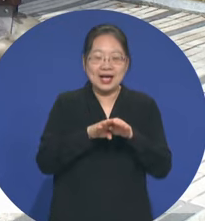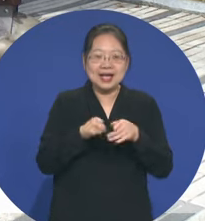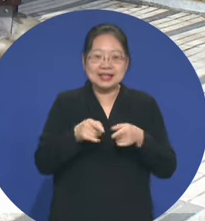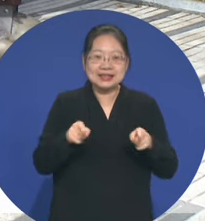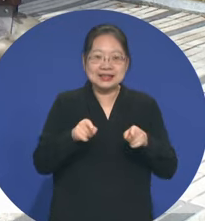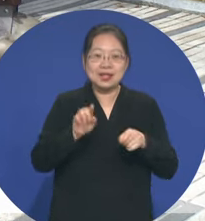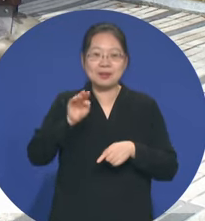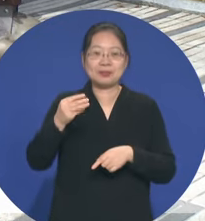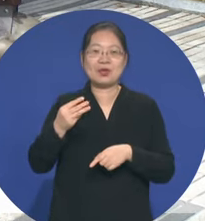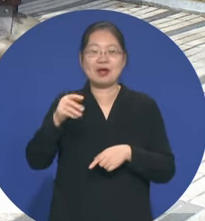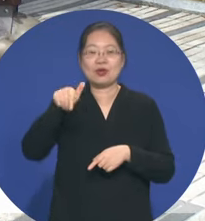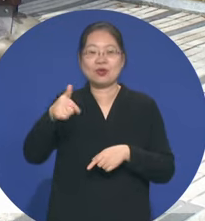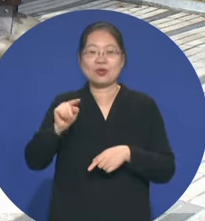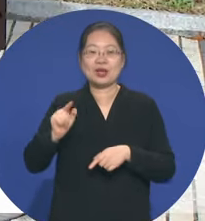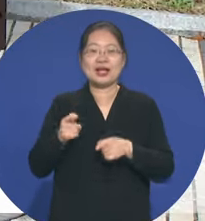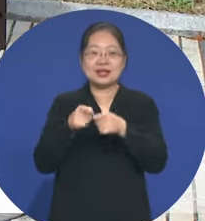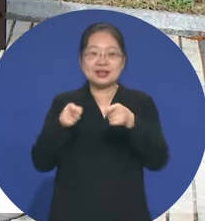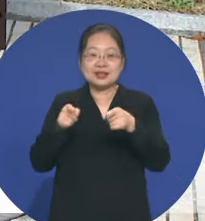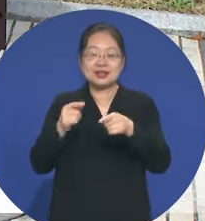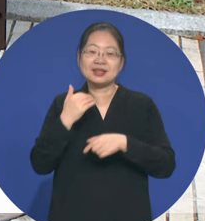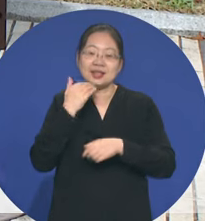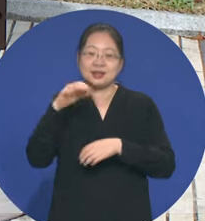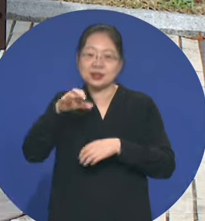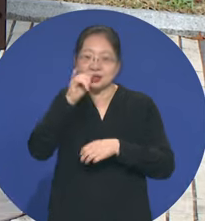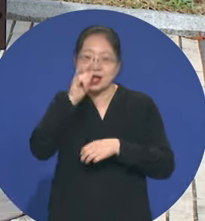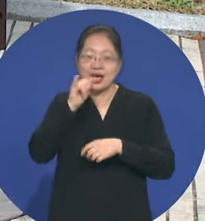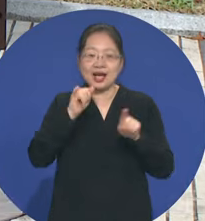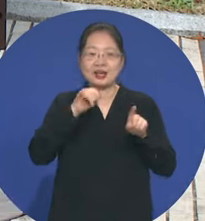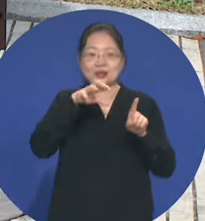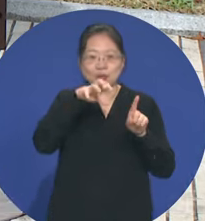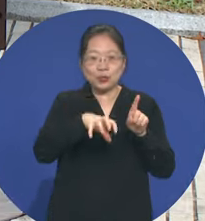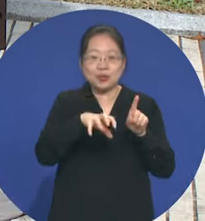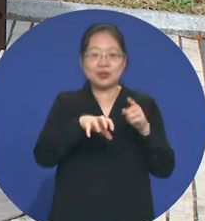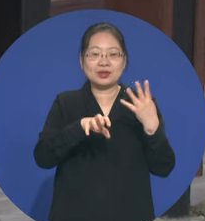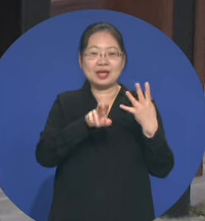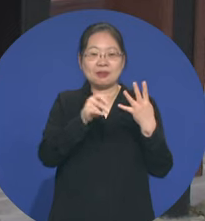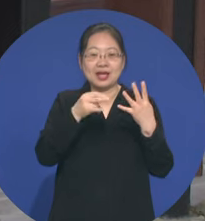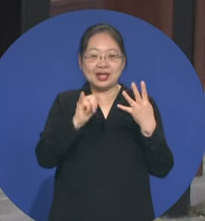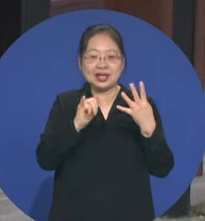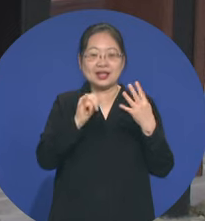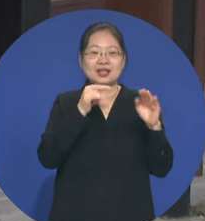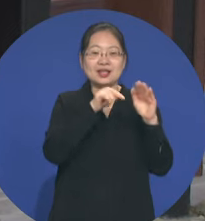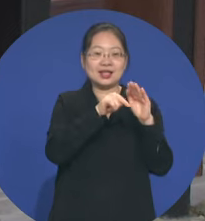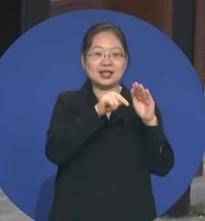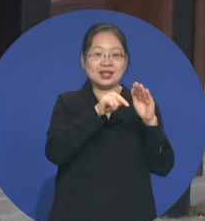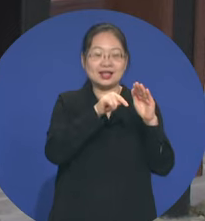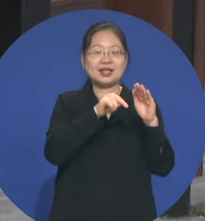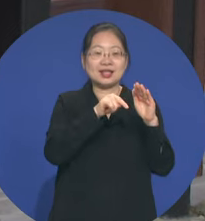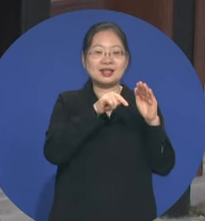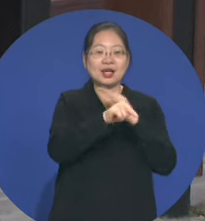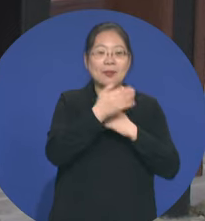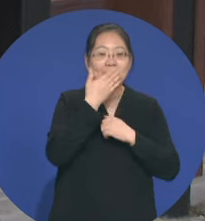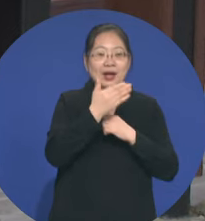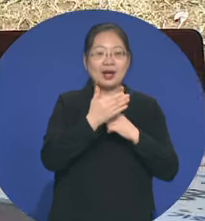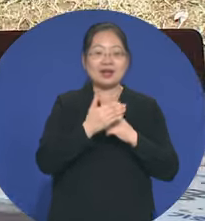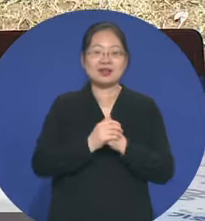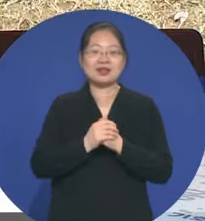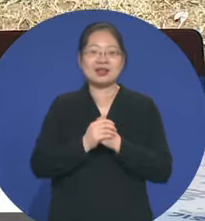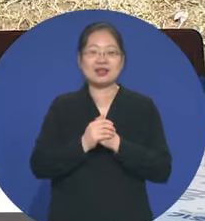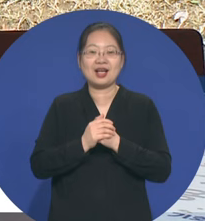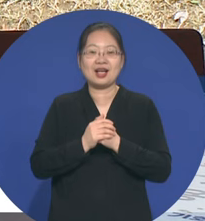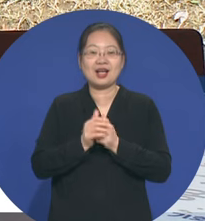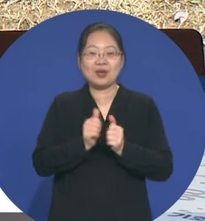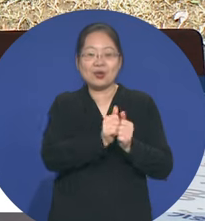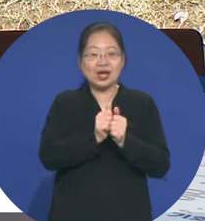1층과 별관 1층 등 총 세 곳에 대기소가 생겼고 한 곳당네 마리까지 이용할 수 있습니다 력이 잠깐 기다릴 수